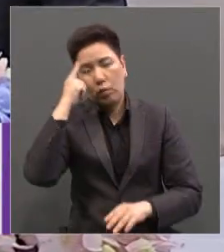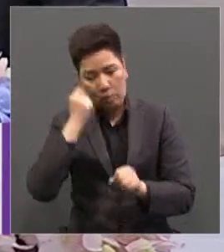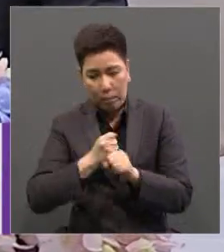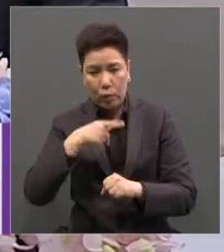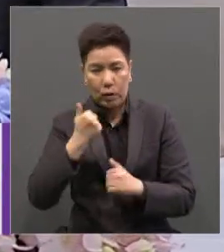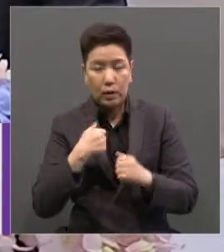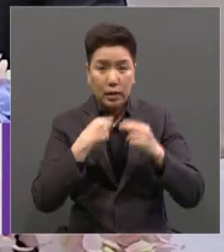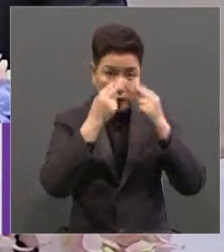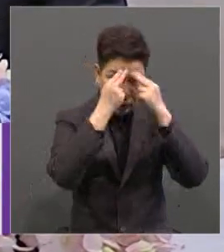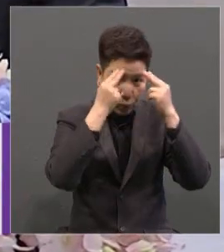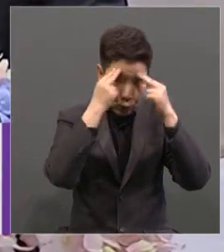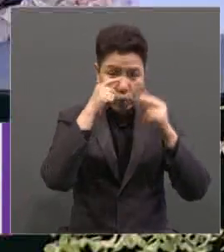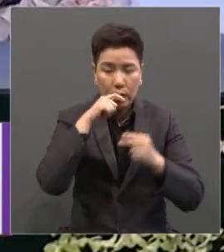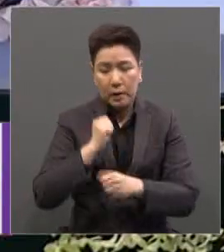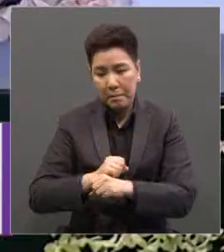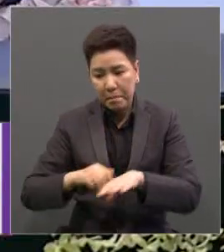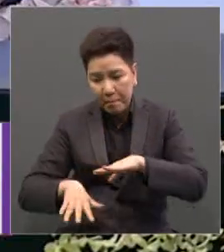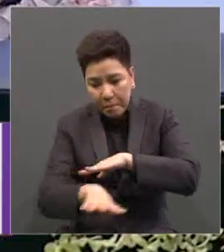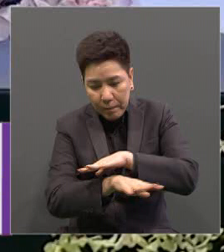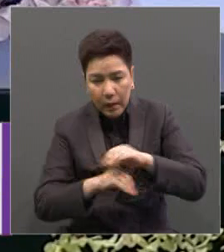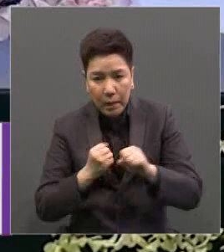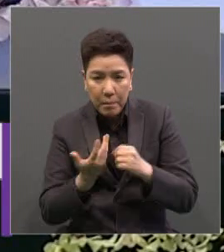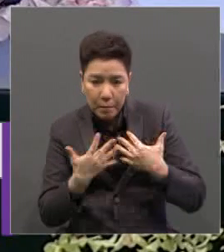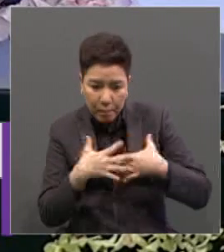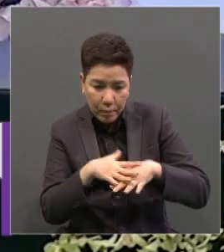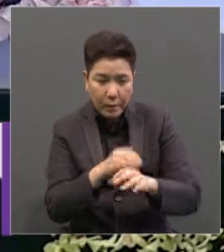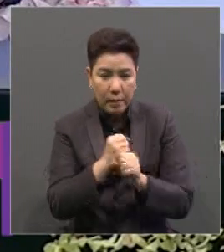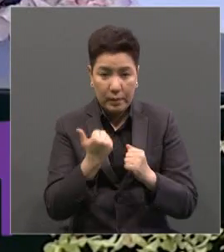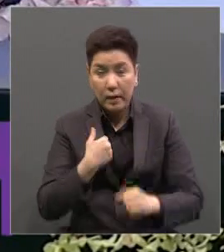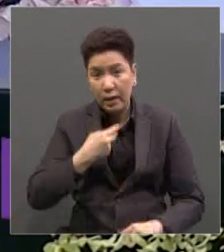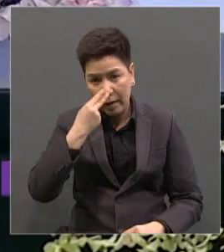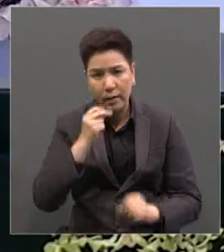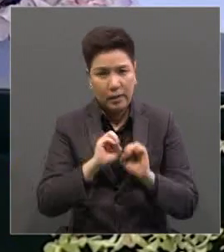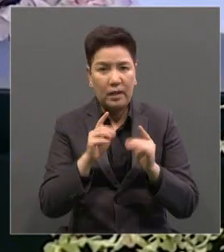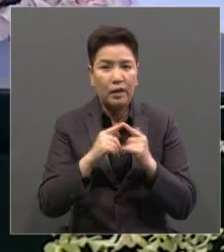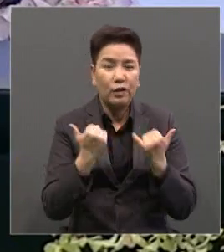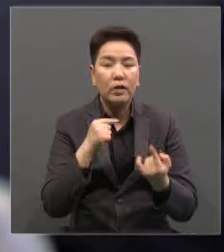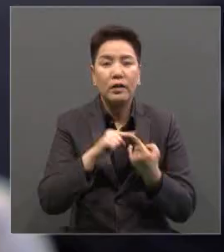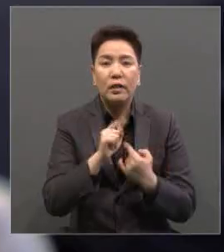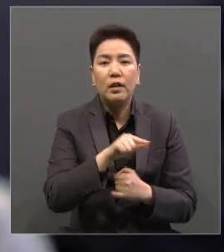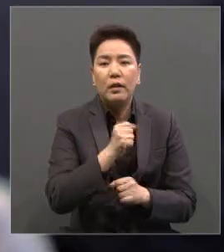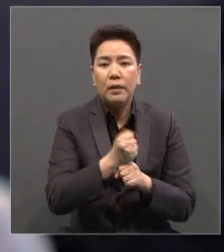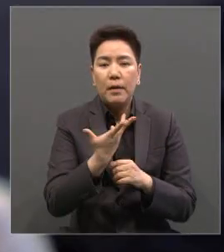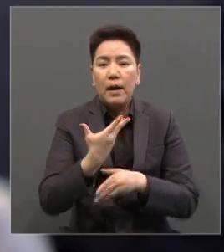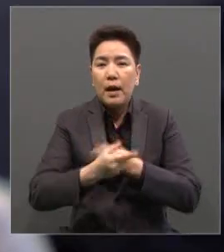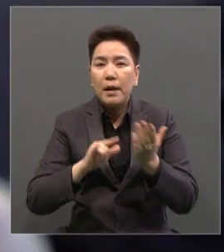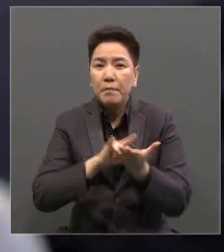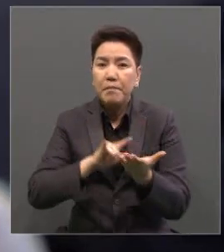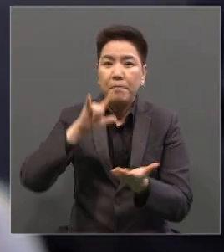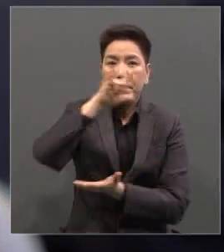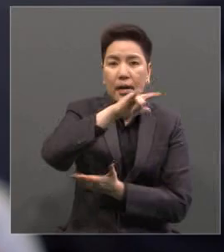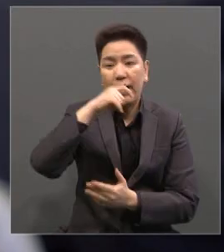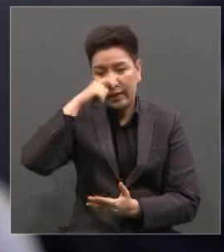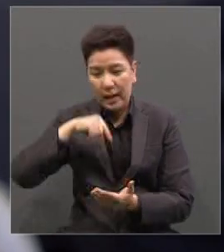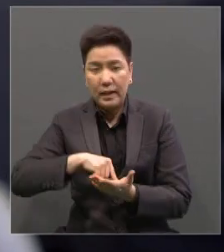ความสัมพันธ์กับซาอุดิอาระเบียก็มีการวางพื้นฐานต่างๆร่วมกันปัจจุบันที่เห็นผลเป็นรูปธรรมเลยเนี่ยก็คือการเปิดเส้นทางการบินระหว่าง